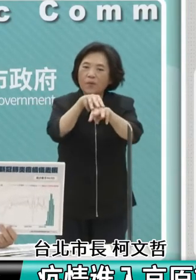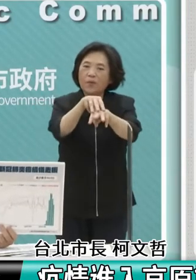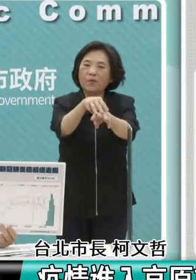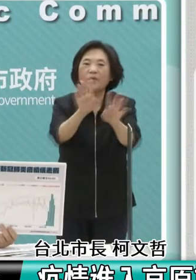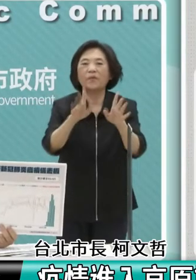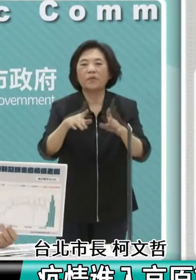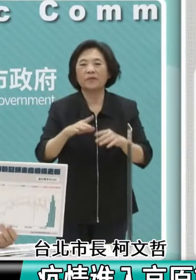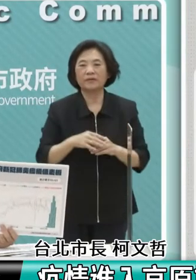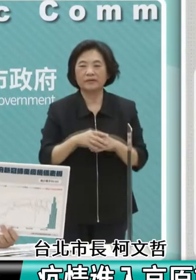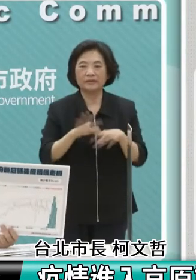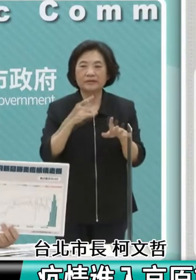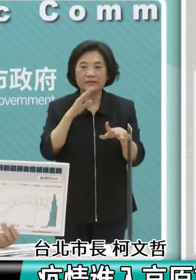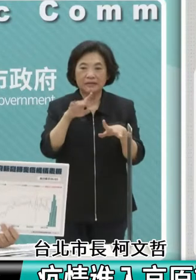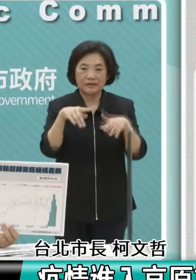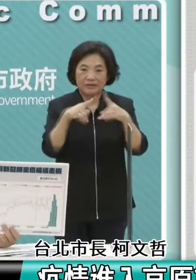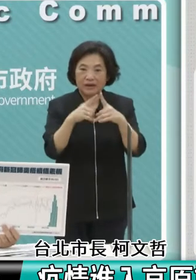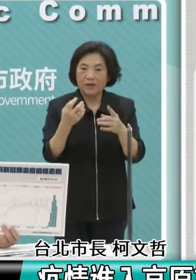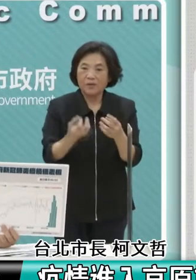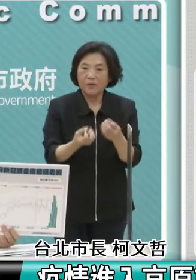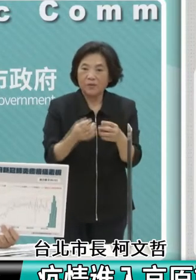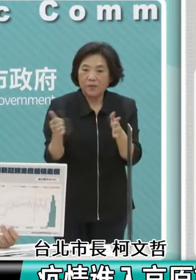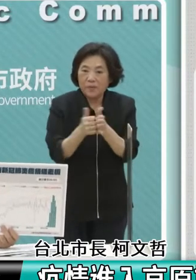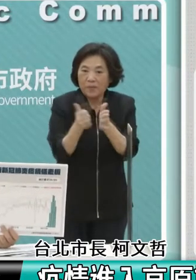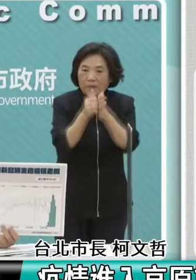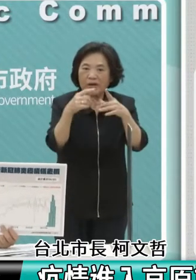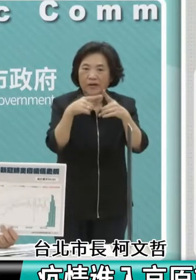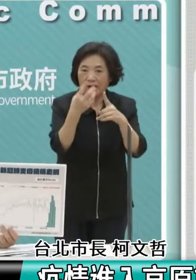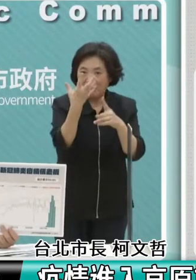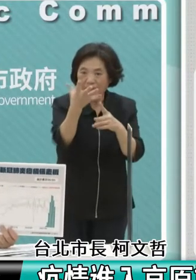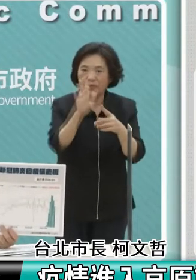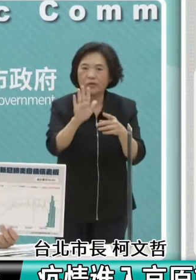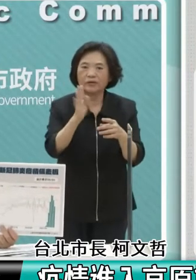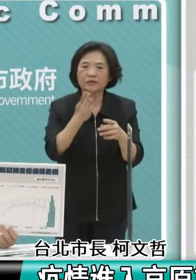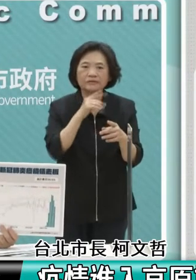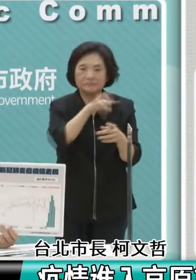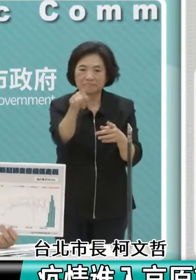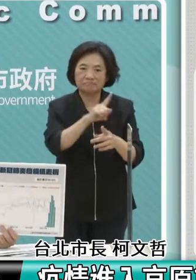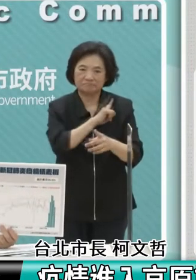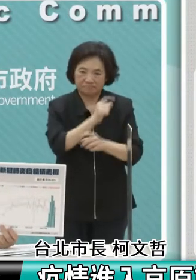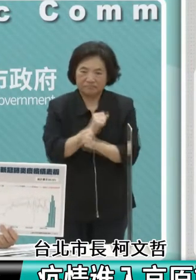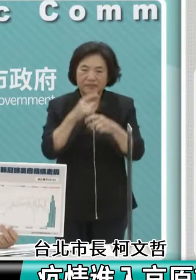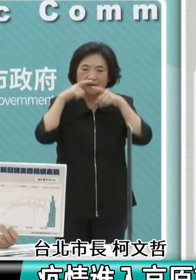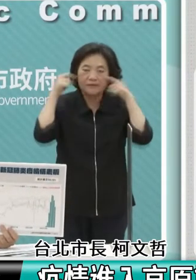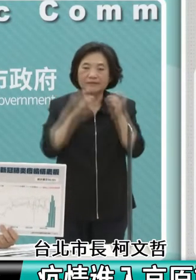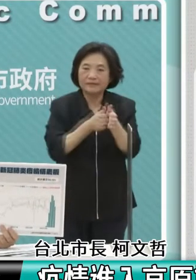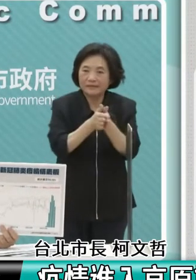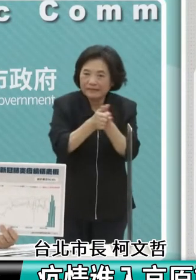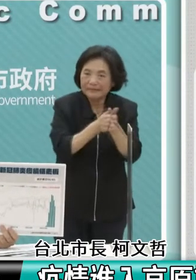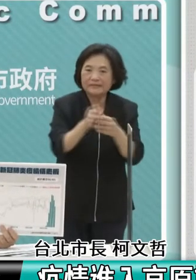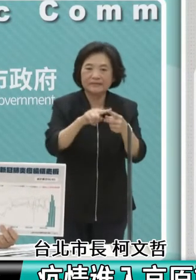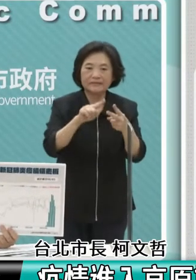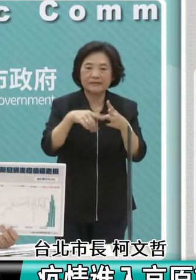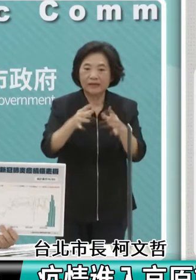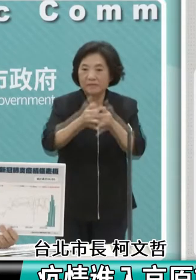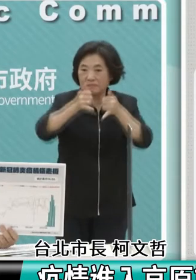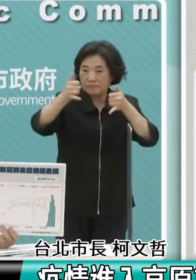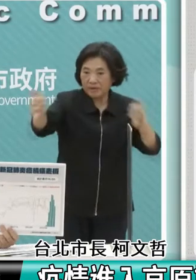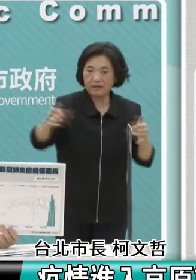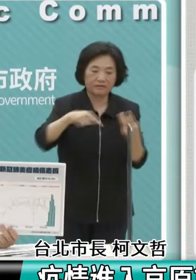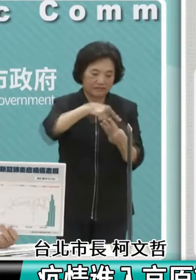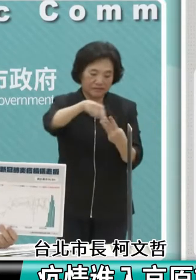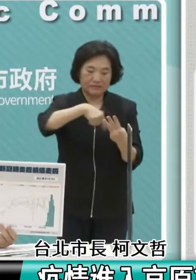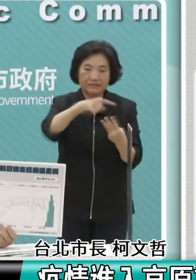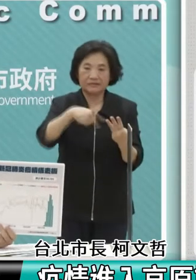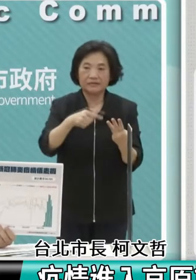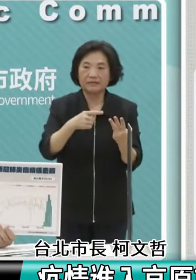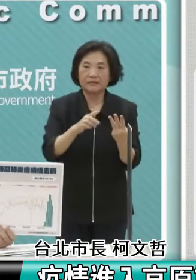在上升哦，还是要拜托大家，你知道哈，这个基本动作，你知道哈，戴口罩、勤洗手、保持社交距离的哈，